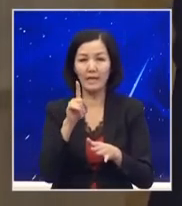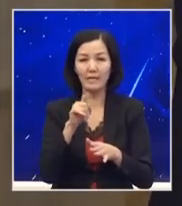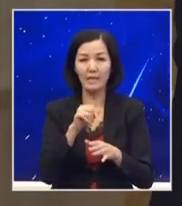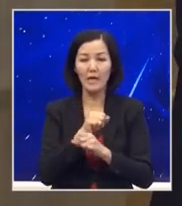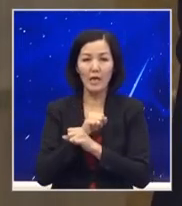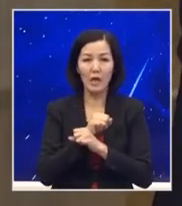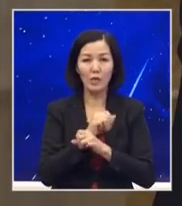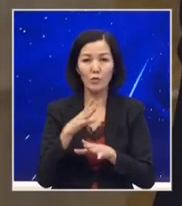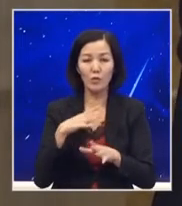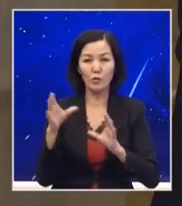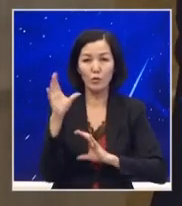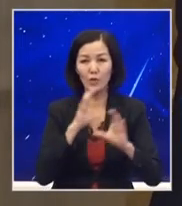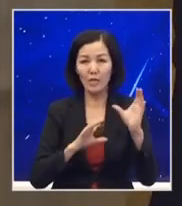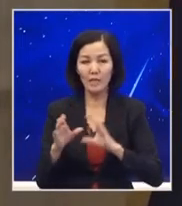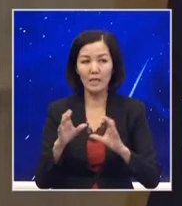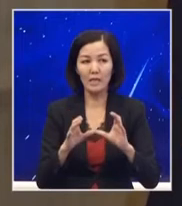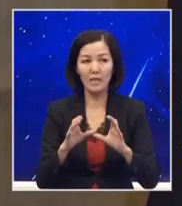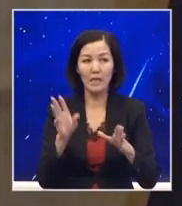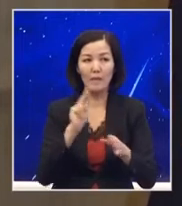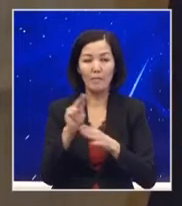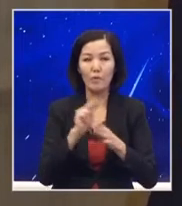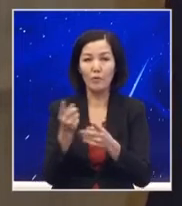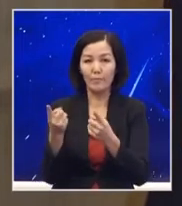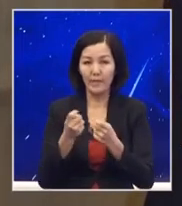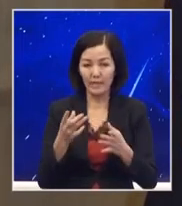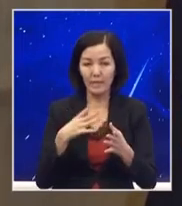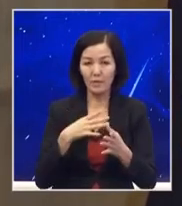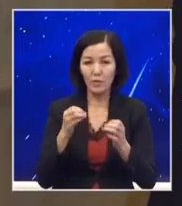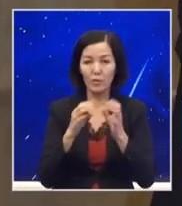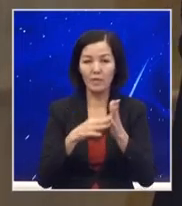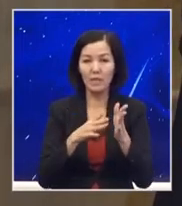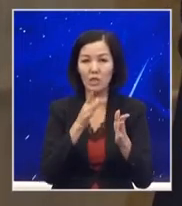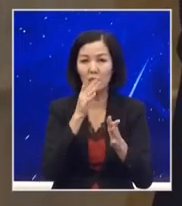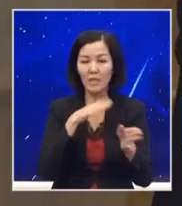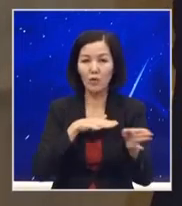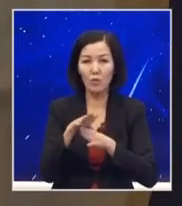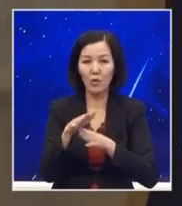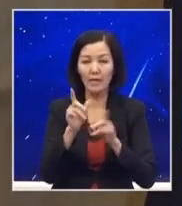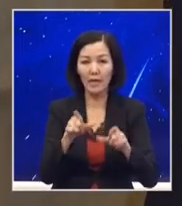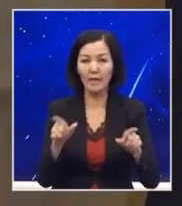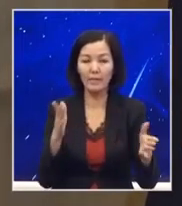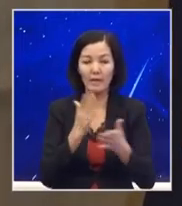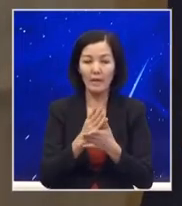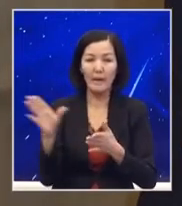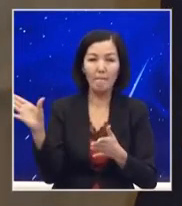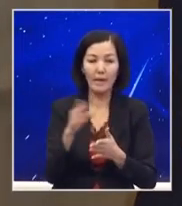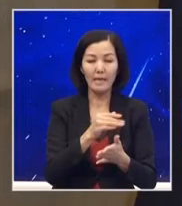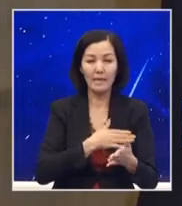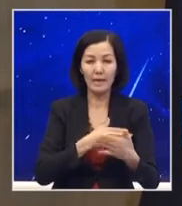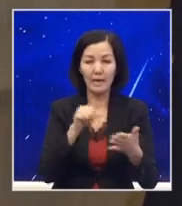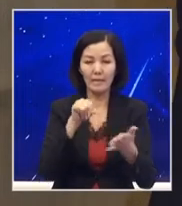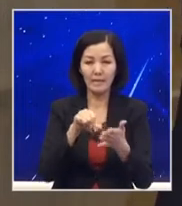кездерінде мысалы студенттерді осындай баулайды, 18 жасқа толған азаматтарды. Соның қатарында өзімізде болдық, соның кейін көптеген